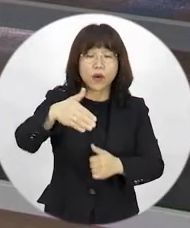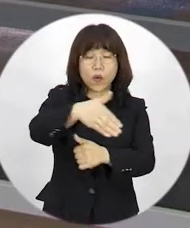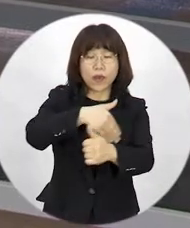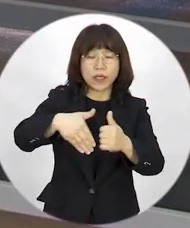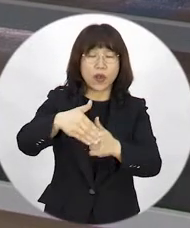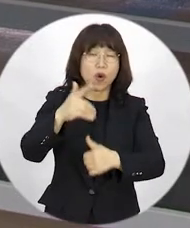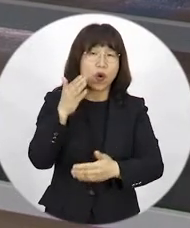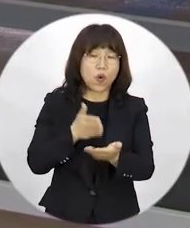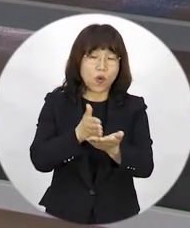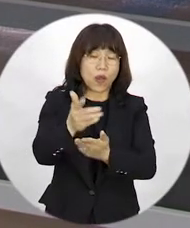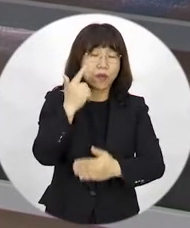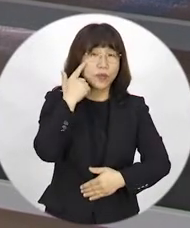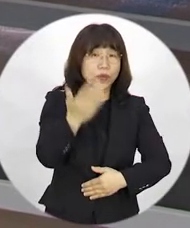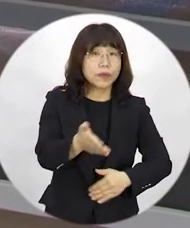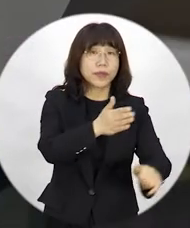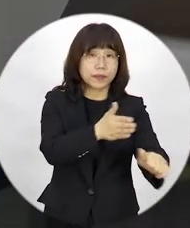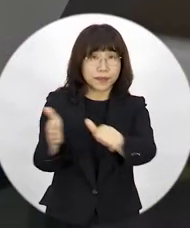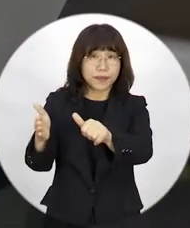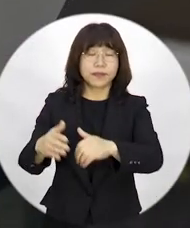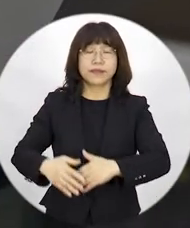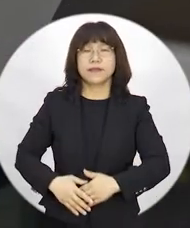강서구청 녹색환경과로 문의하면 됩니다.